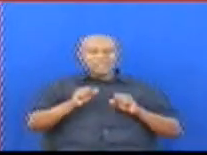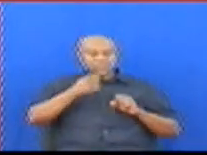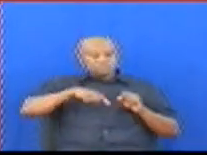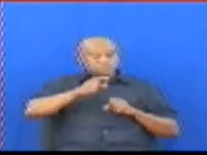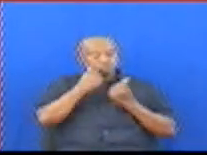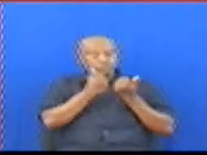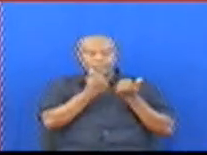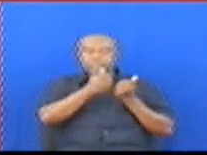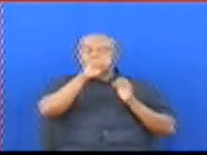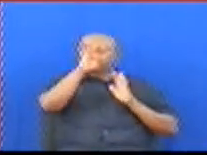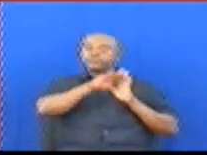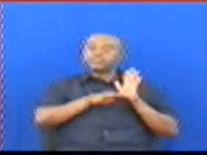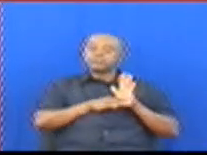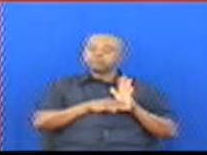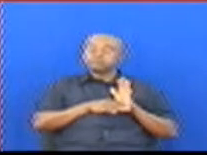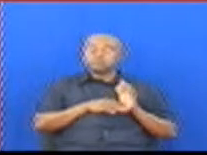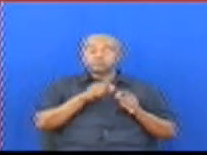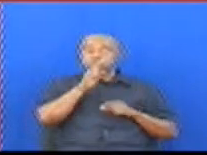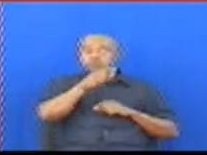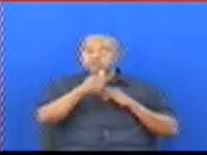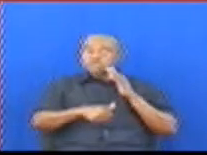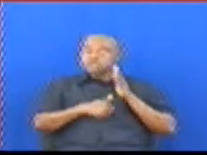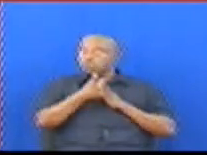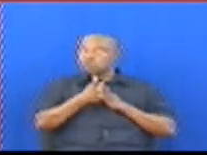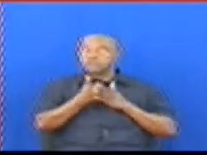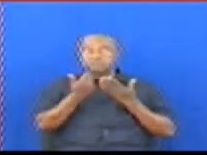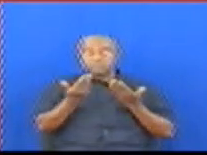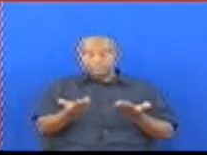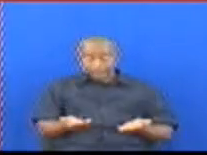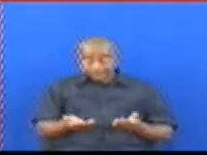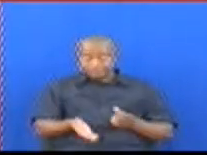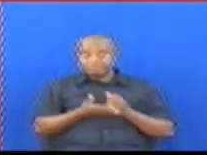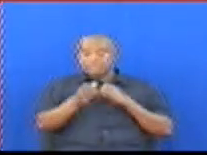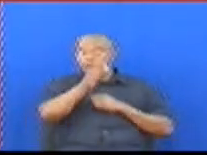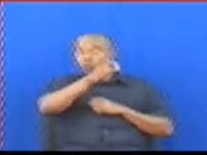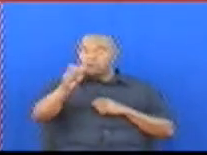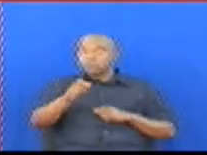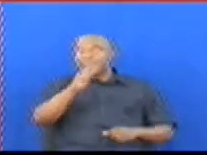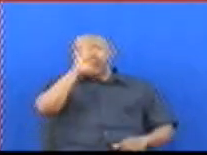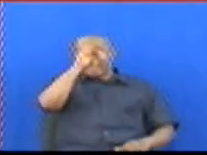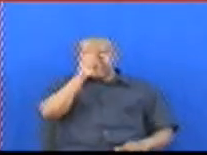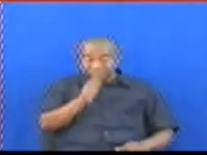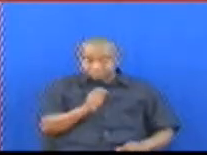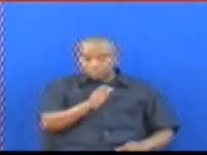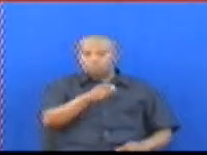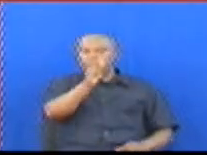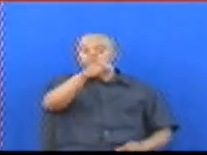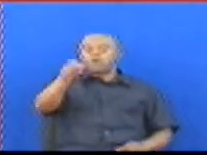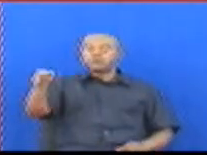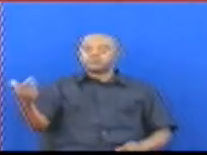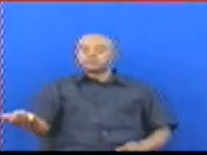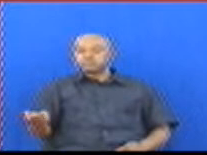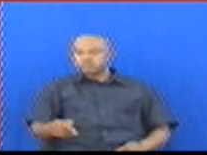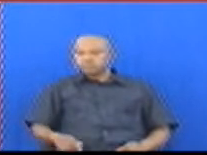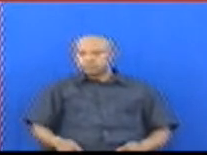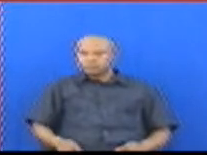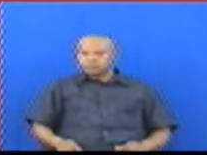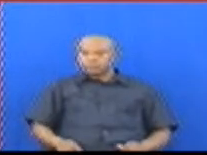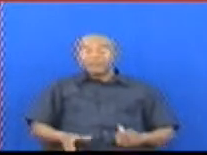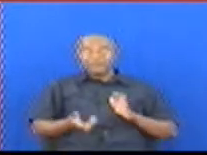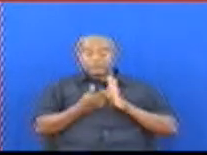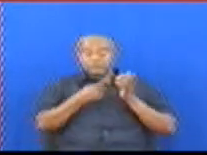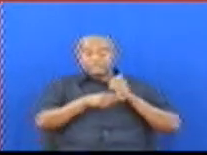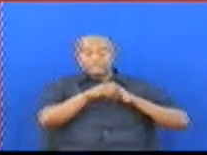utaratibu, maana huyu kiongozi ametumikia watu na anaheshimika kwa watu. Na hii ni mila yetu tu ya